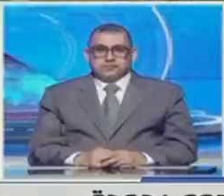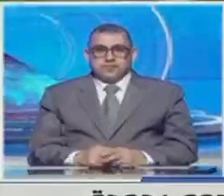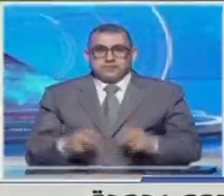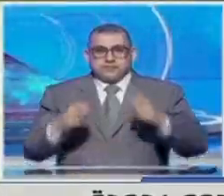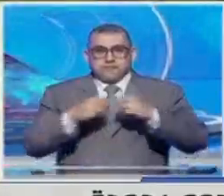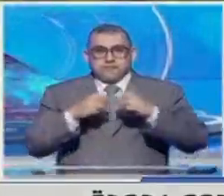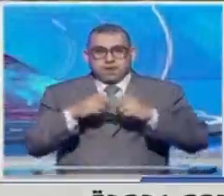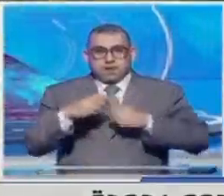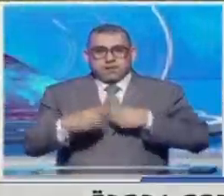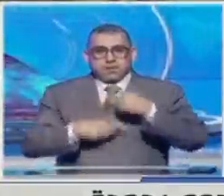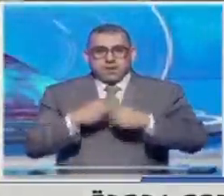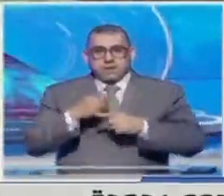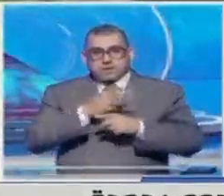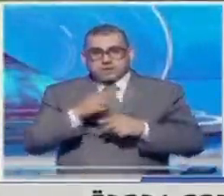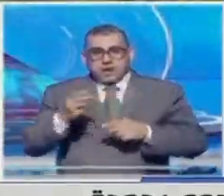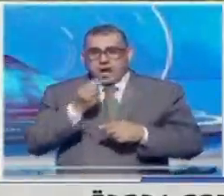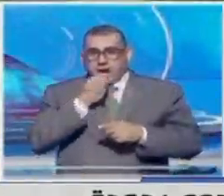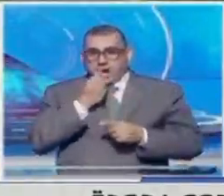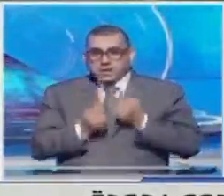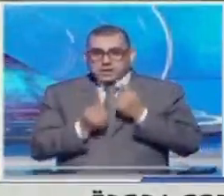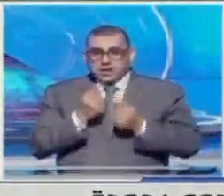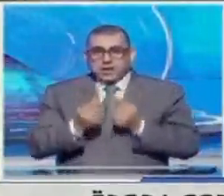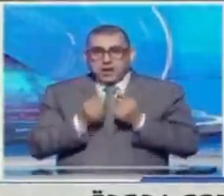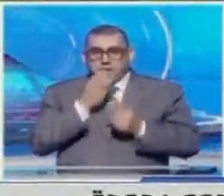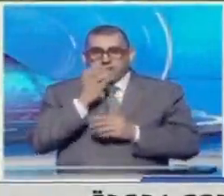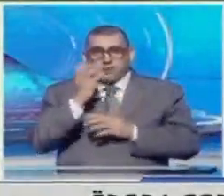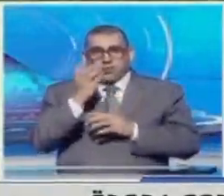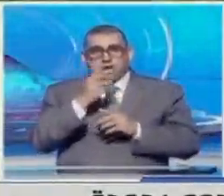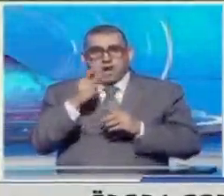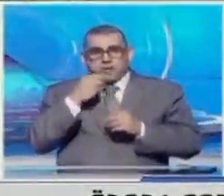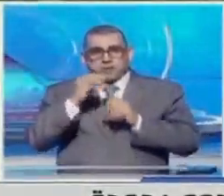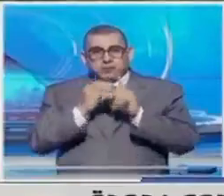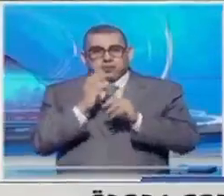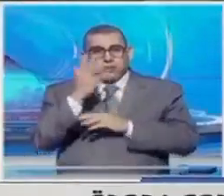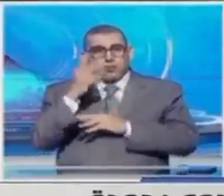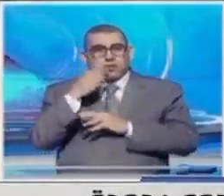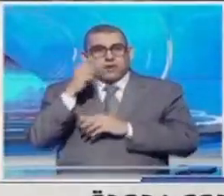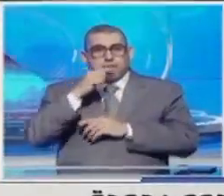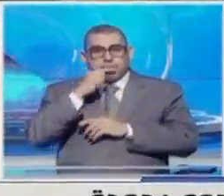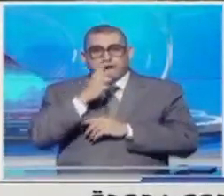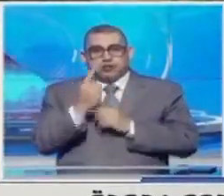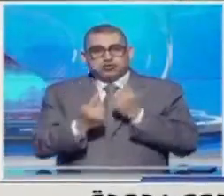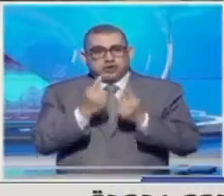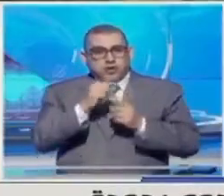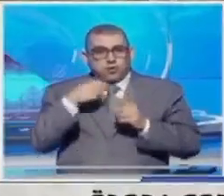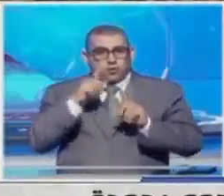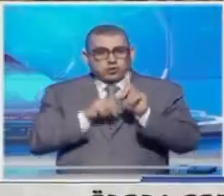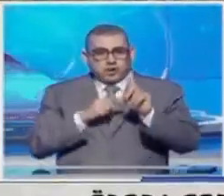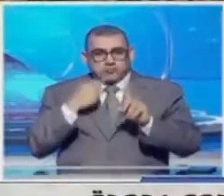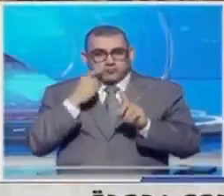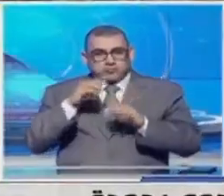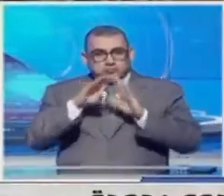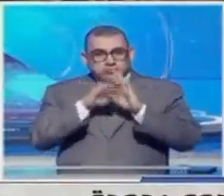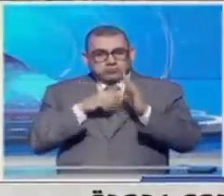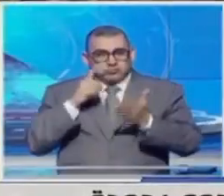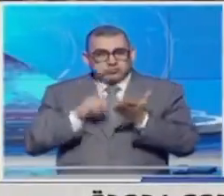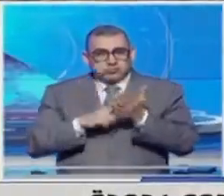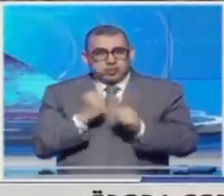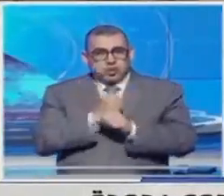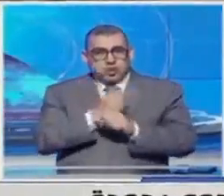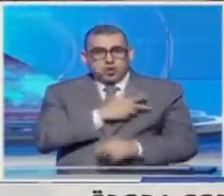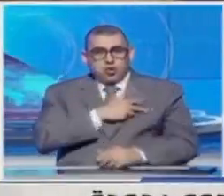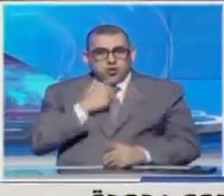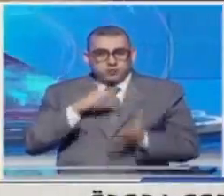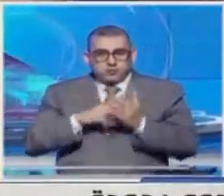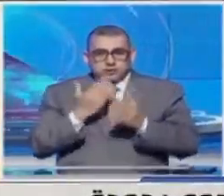المعرض الدائم للمنتجات الزراعية وشتلات الفواكه والنخيل التابع لوزارة الزراعة يشكل أحد آليات الدولة